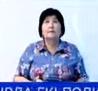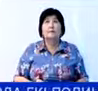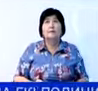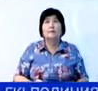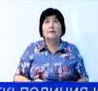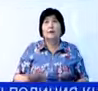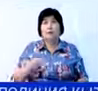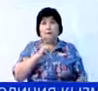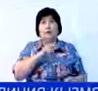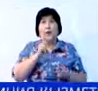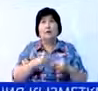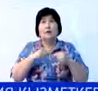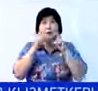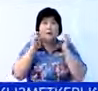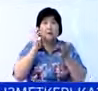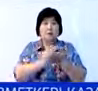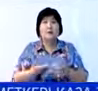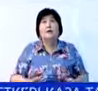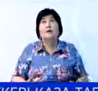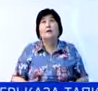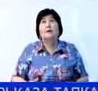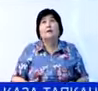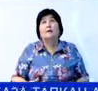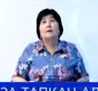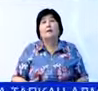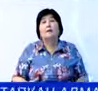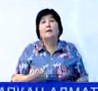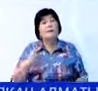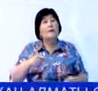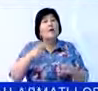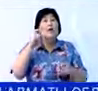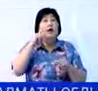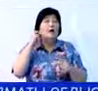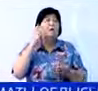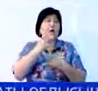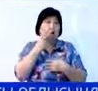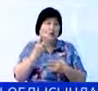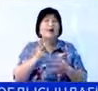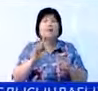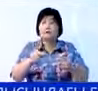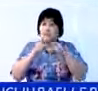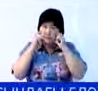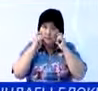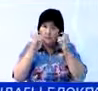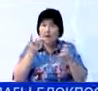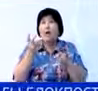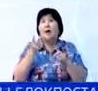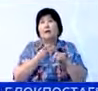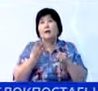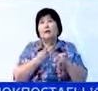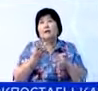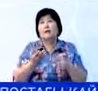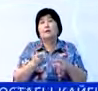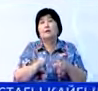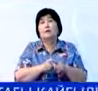жұмысымызды аяқтап. Бар екеніңіз киюіңіз керексіз, бар екеніңіз білеміз. Мына сосын екінші қолдарыңызда бір